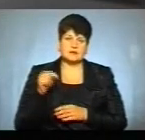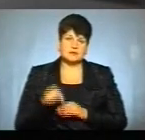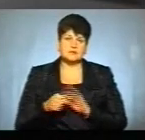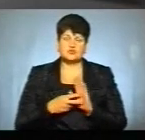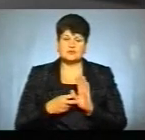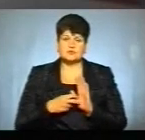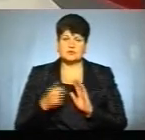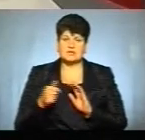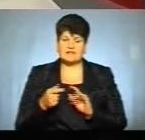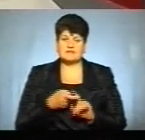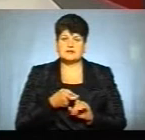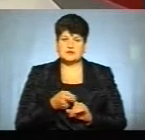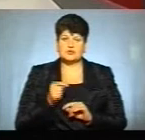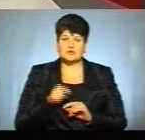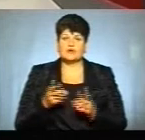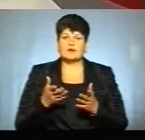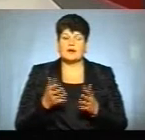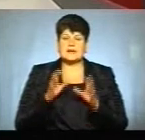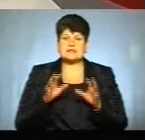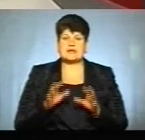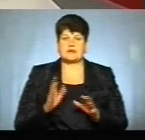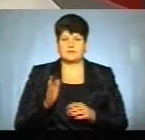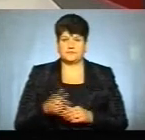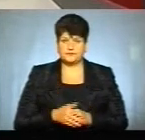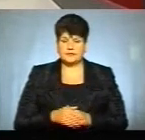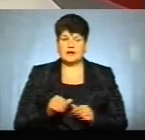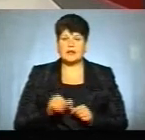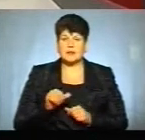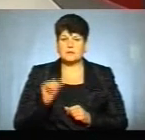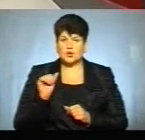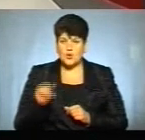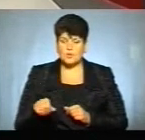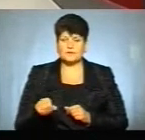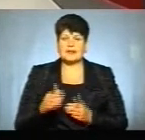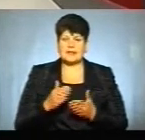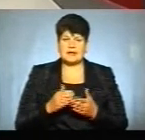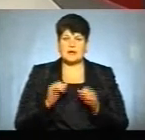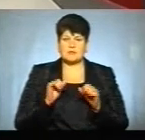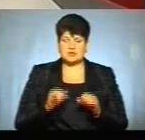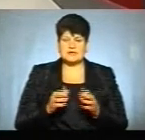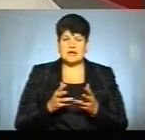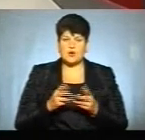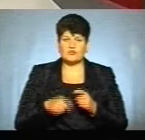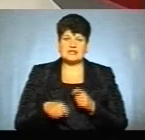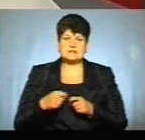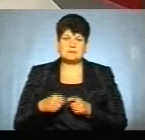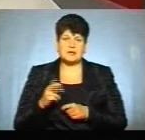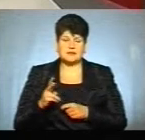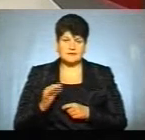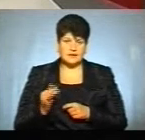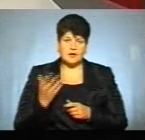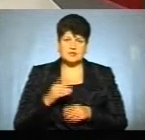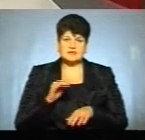1700 гривень, в залежності, яка приміняється стаття. А крім того, є можливість нараховувати збитки, коли зафіксовано